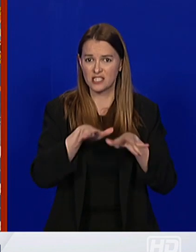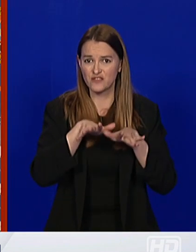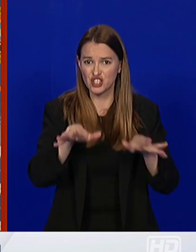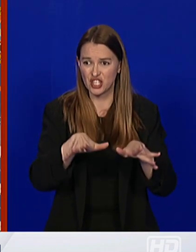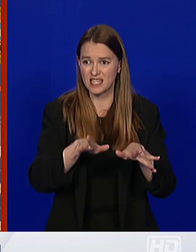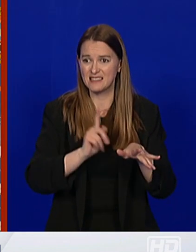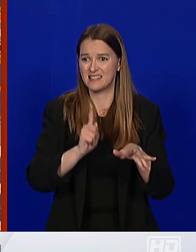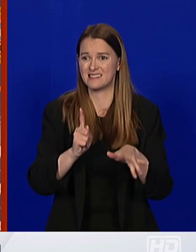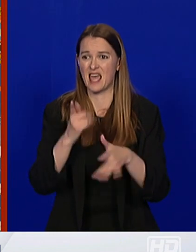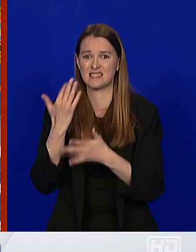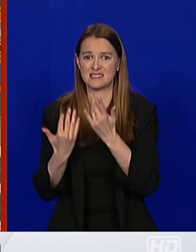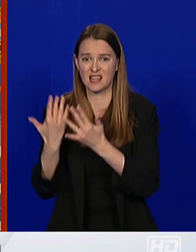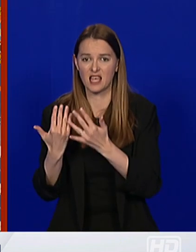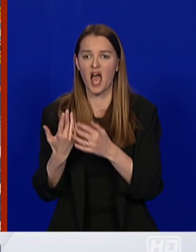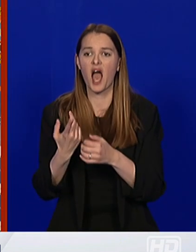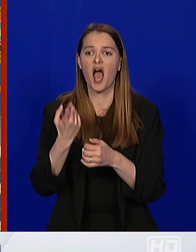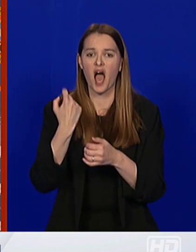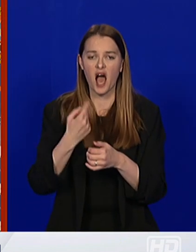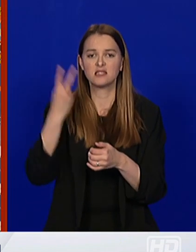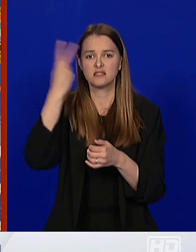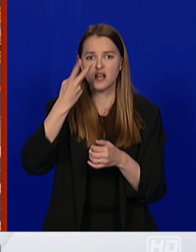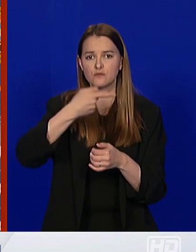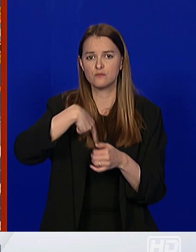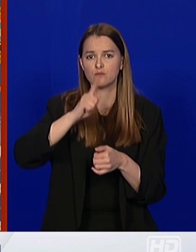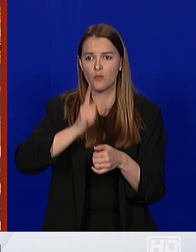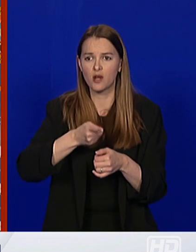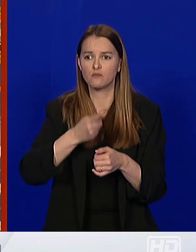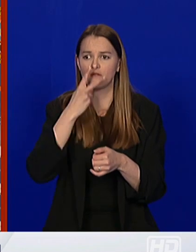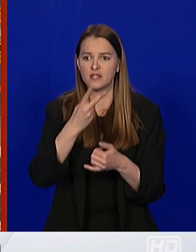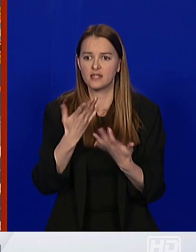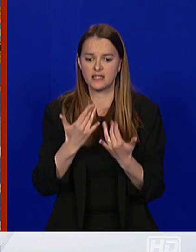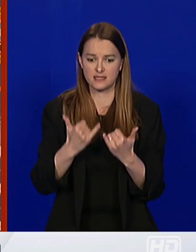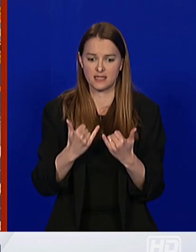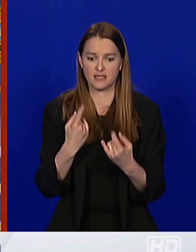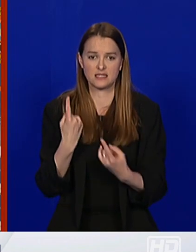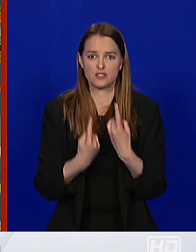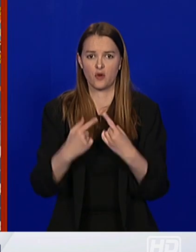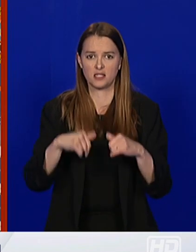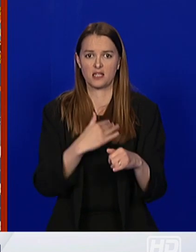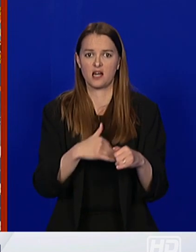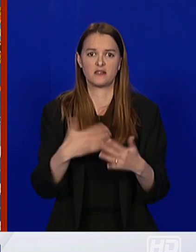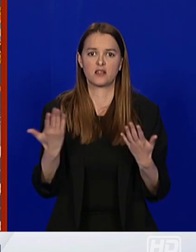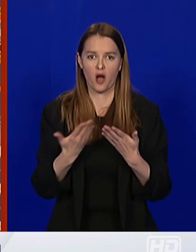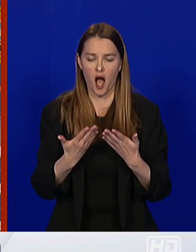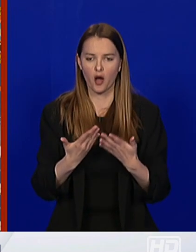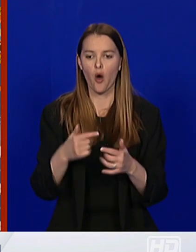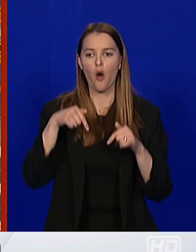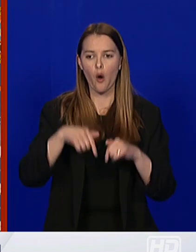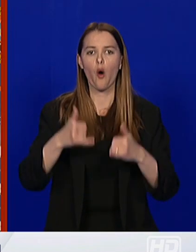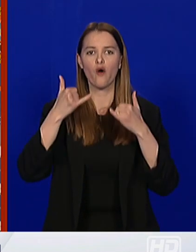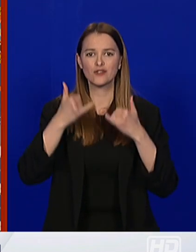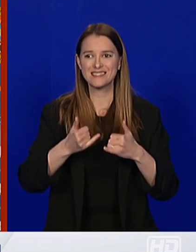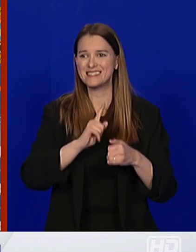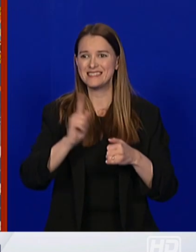evaluacijom, ali moramo sagledati i naš aktualni trenutak gdje smo. Ovo je u ovom trenutku relativno relevantno, nije